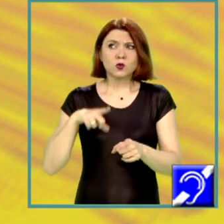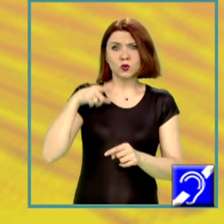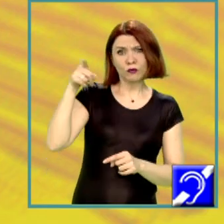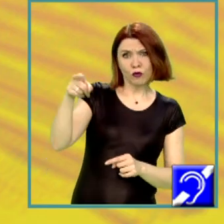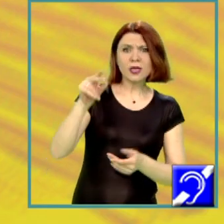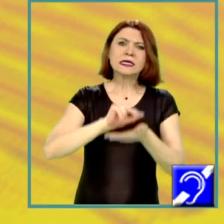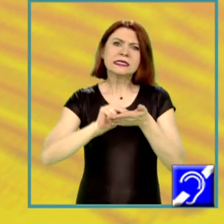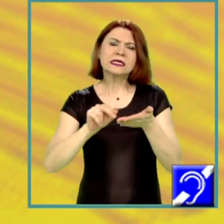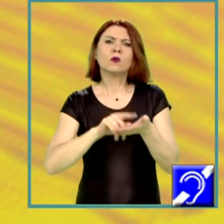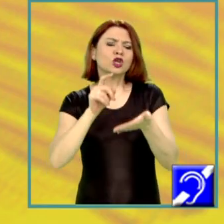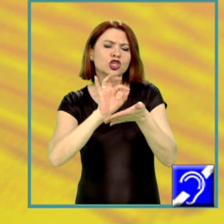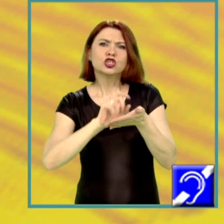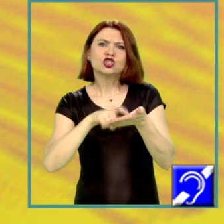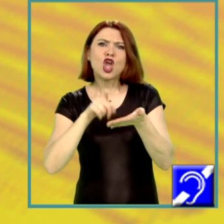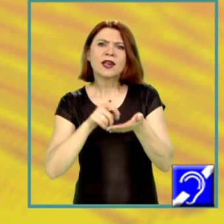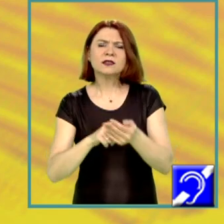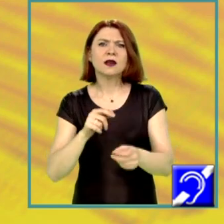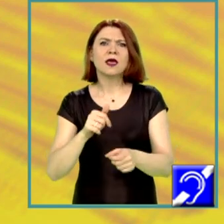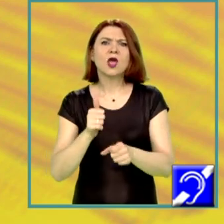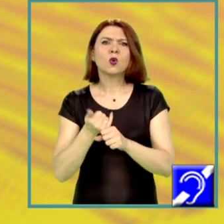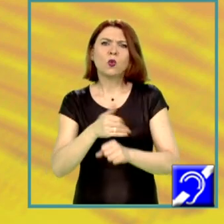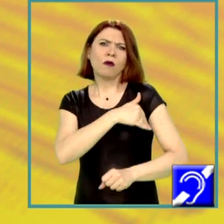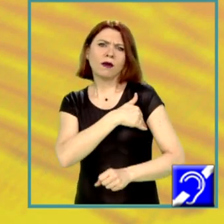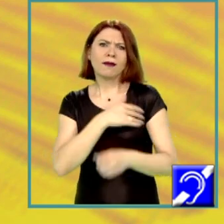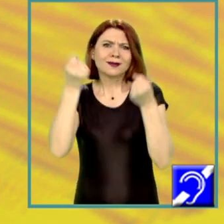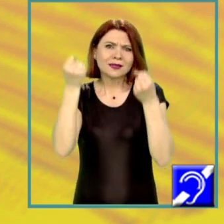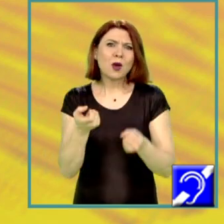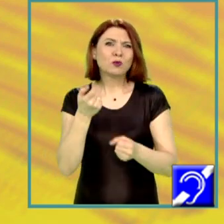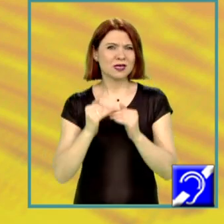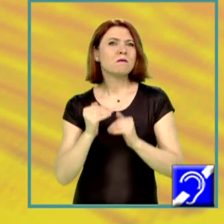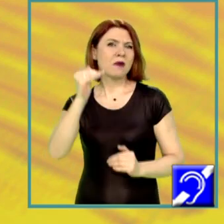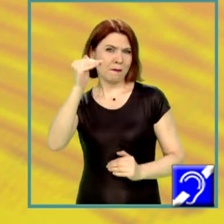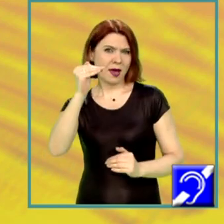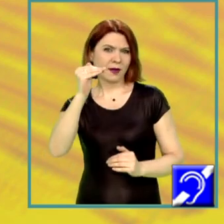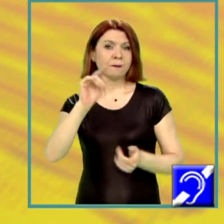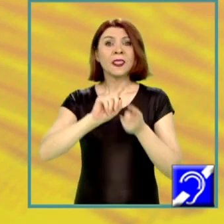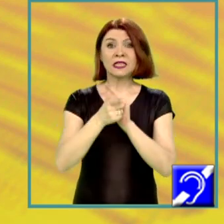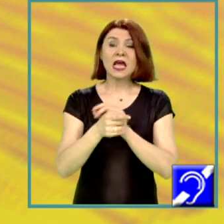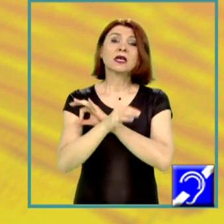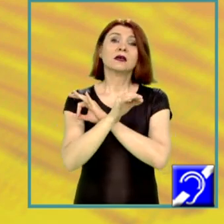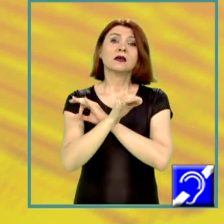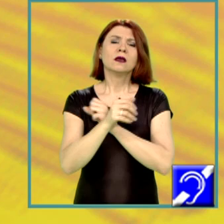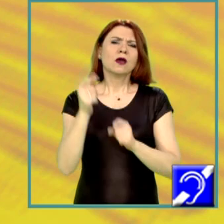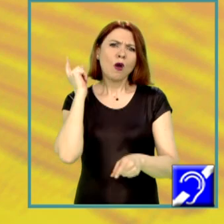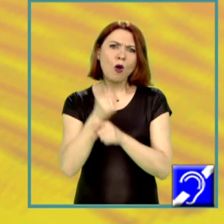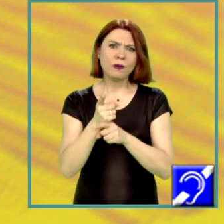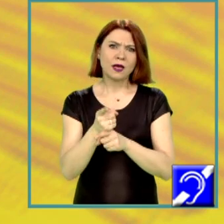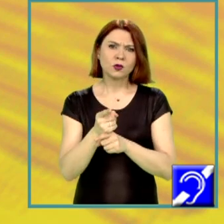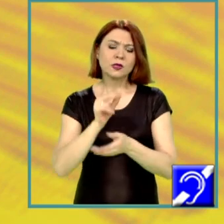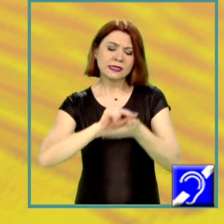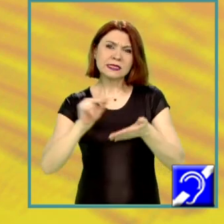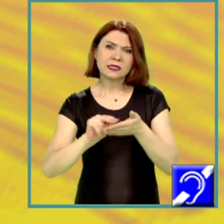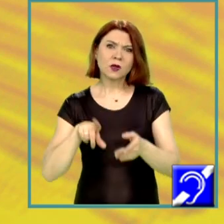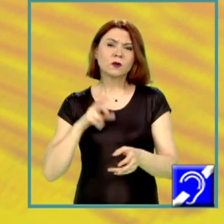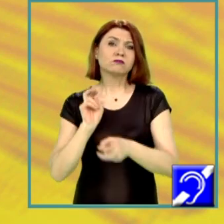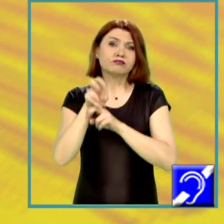ciorna pentru cerințele cu grad de dificultate puțin mai ridicat dar neapărat mie aș trece în locul vostru